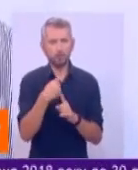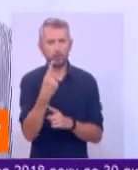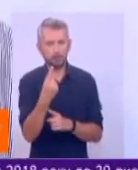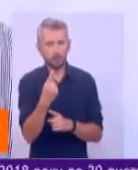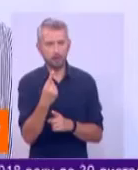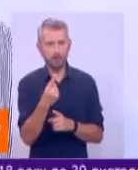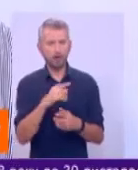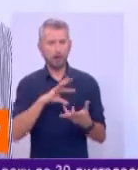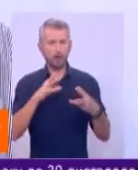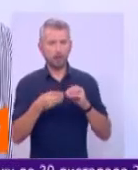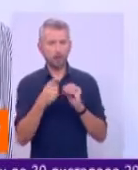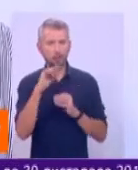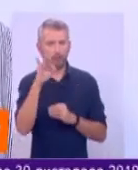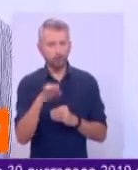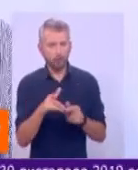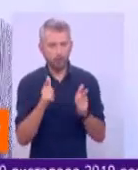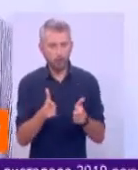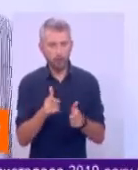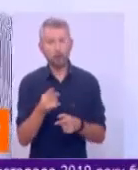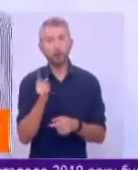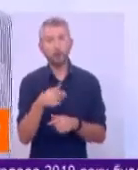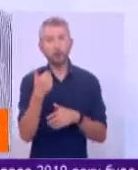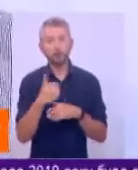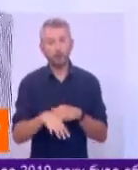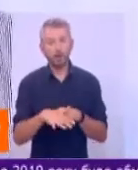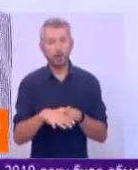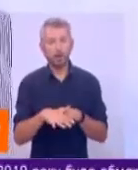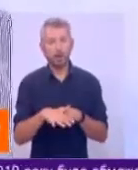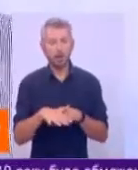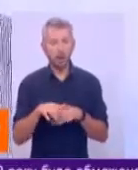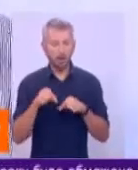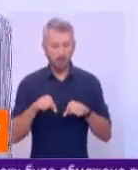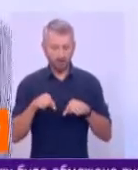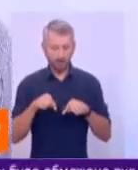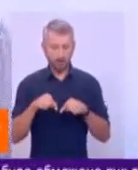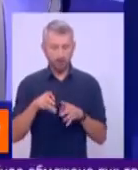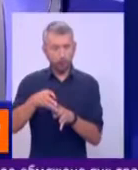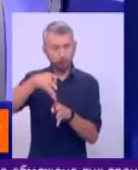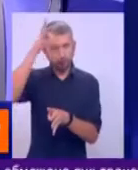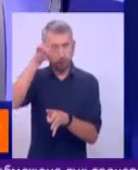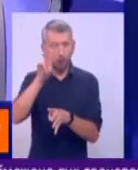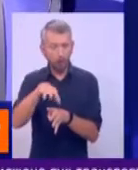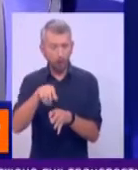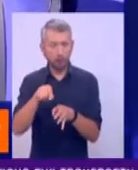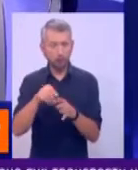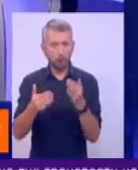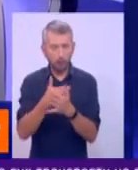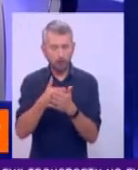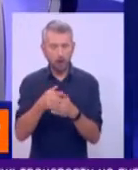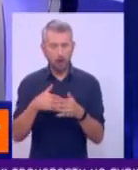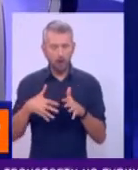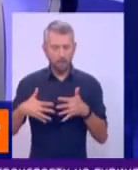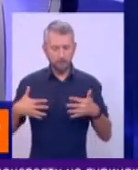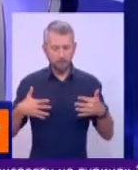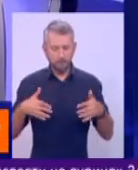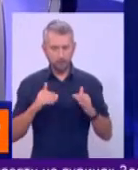а залишилося при 100% згоді. І тоді вже знесення цих застарілого фонду і будівництво